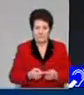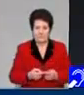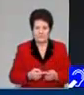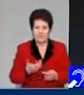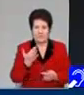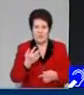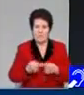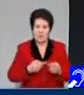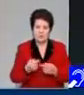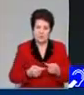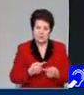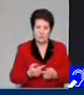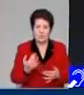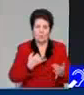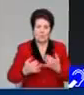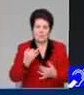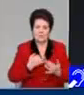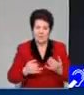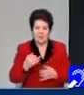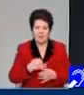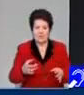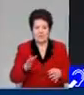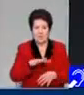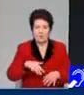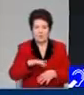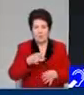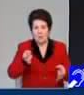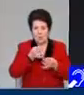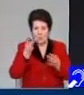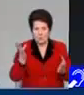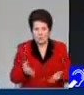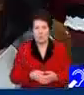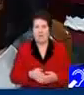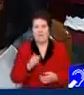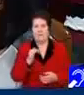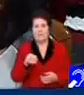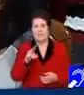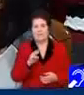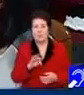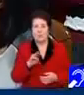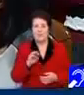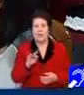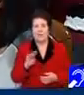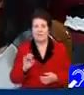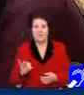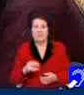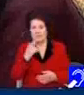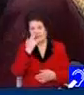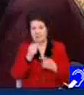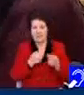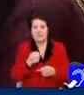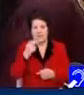mii de proceduri și consultații în domeniul acupuncturii, terapiei manuale și fitoterapiei. Centrul de medicină tradițională